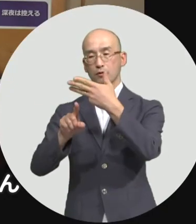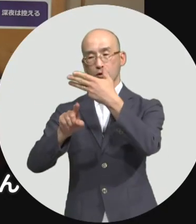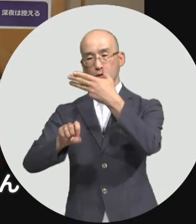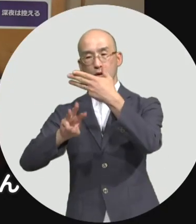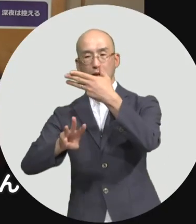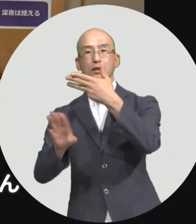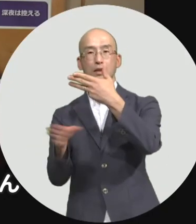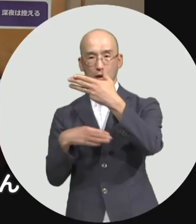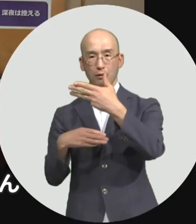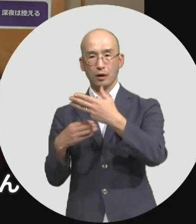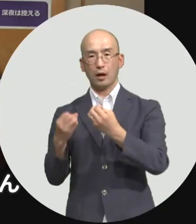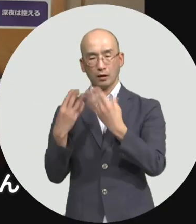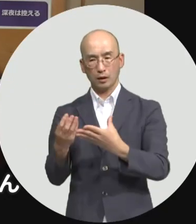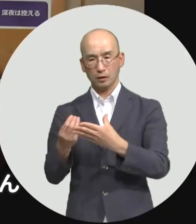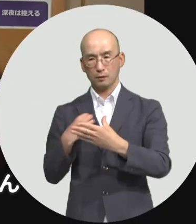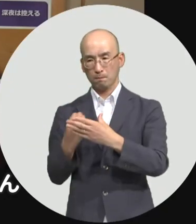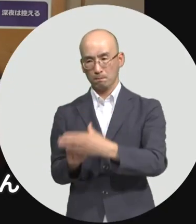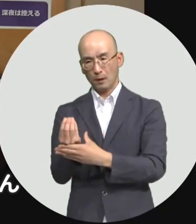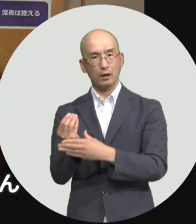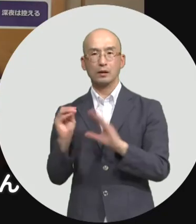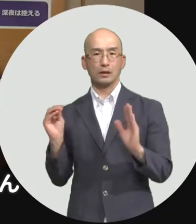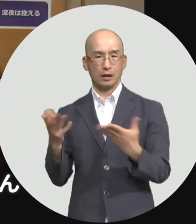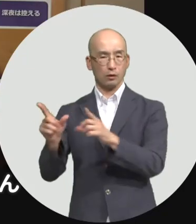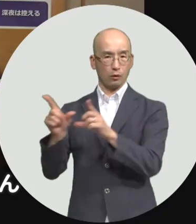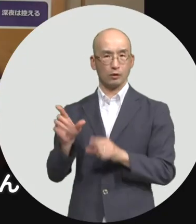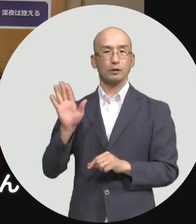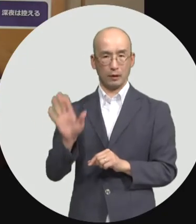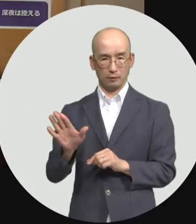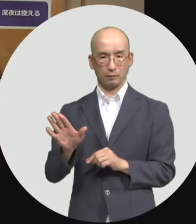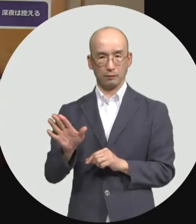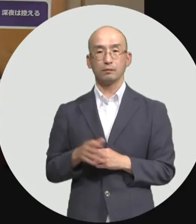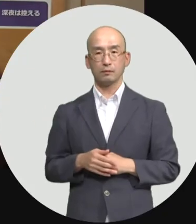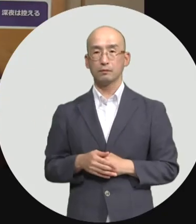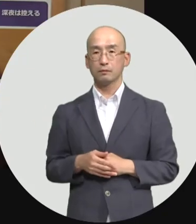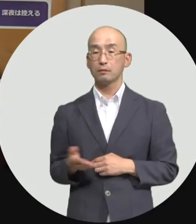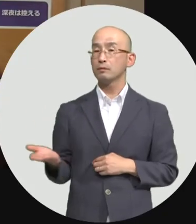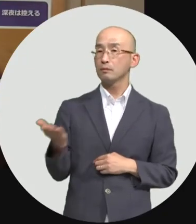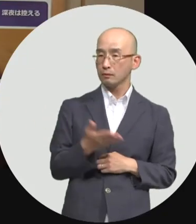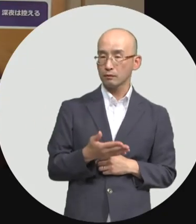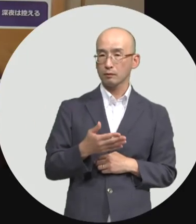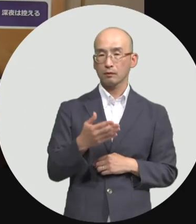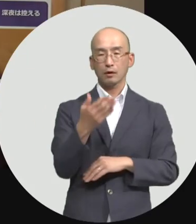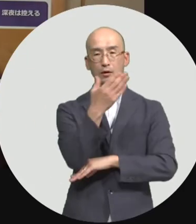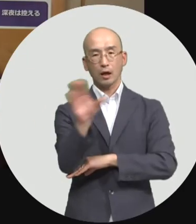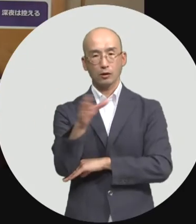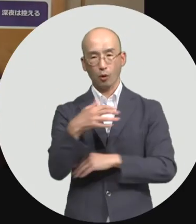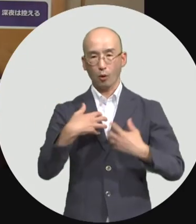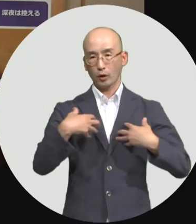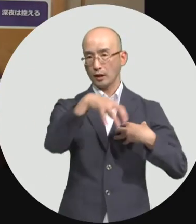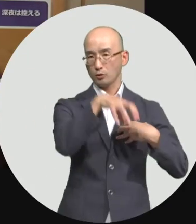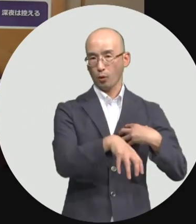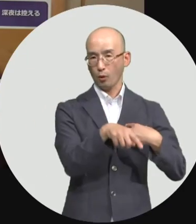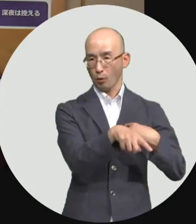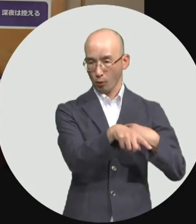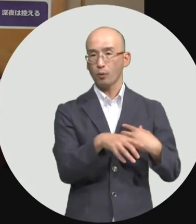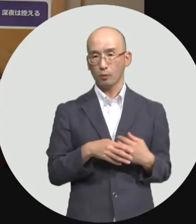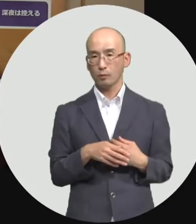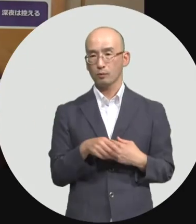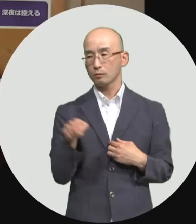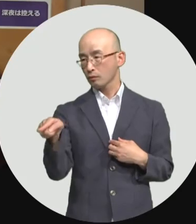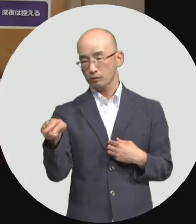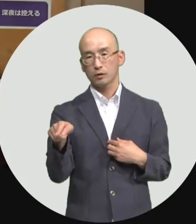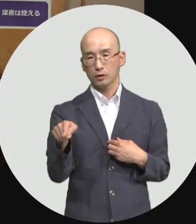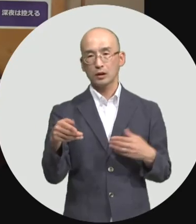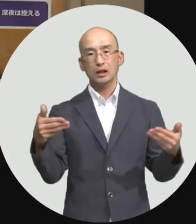ません。まあ、これは米側の方ですけれども、丹後保健所におきましても、通信所に勤務をする